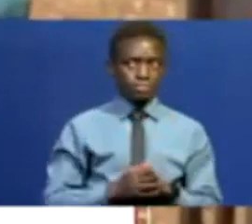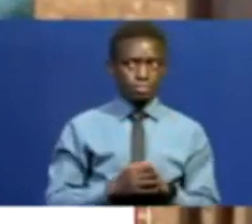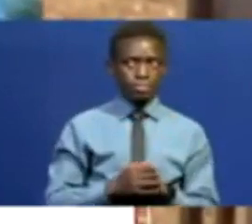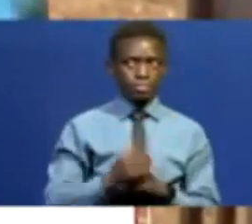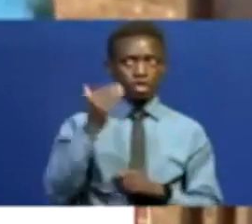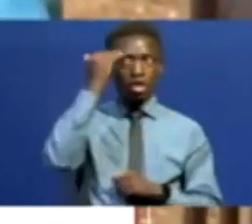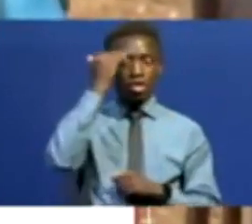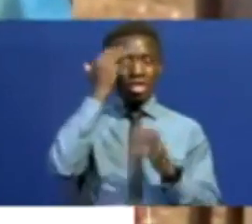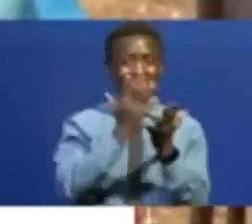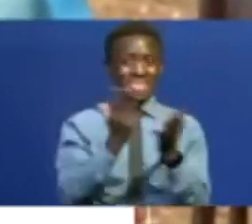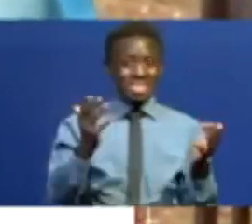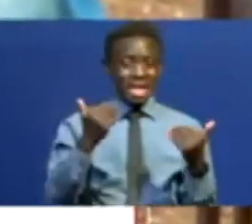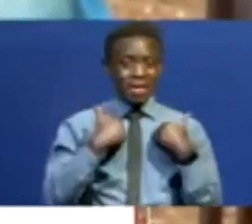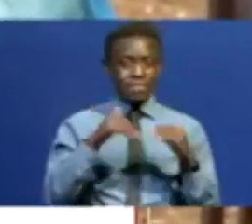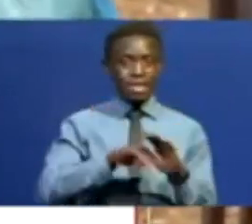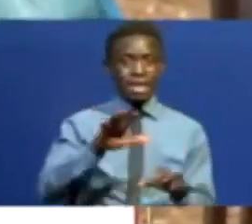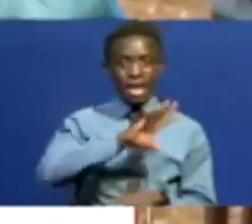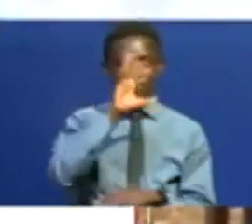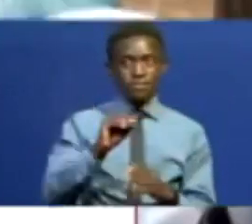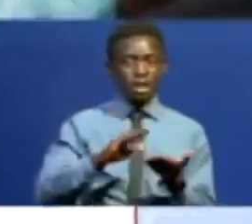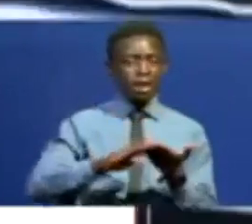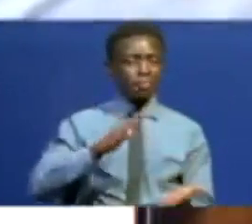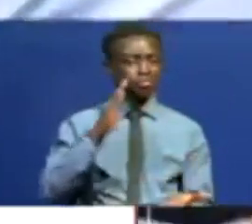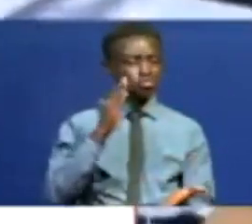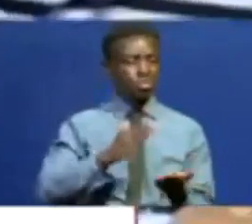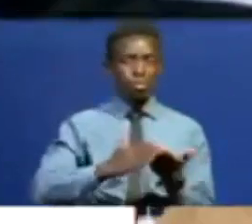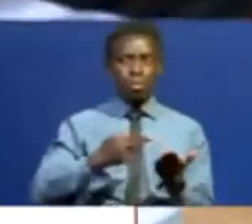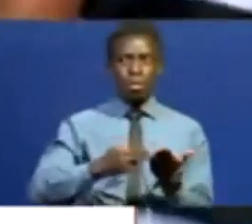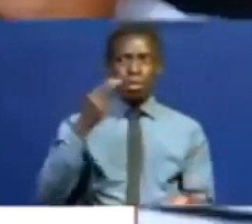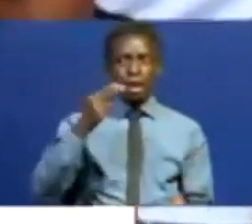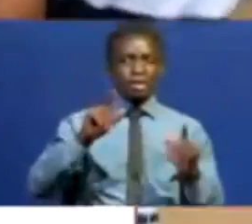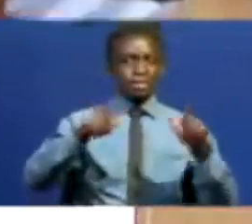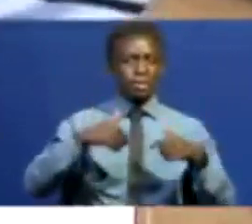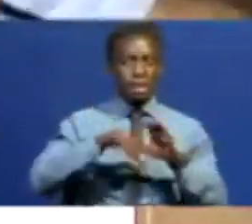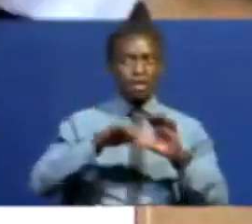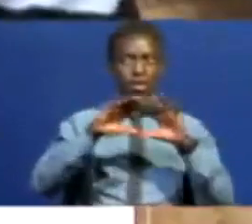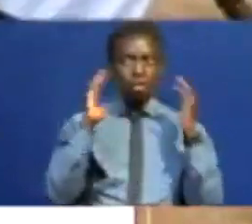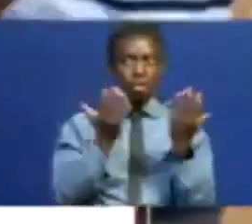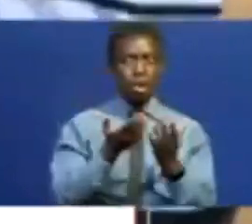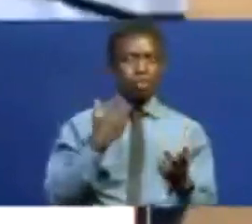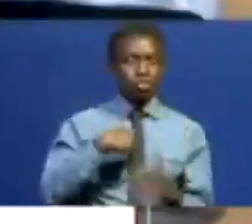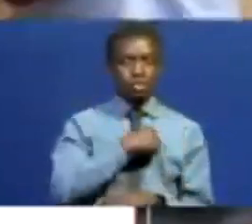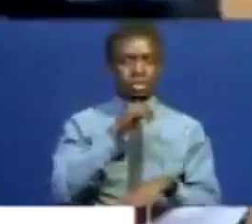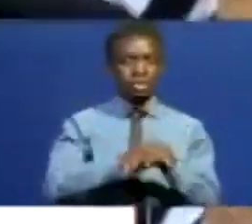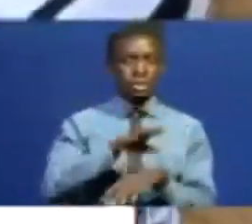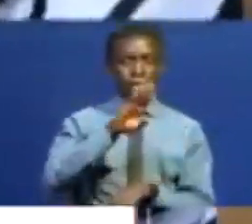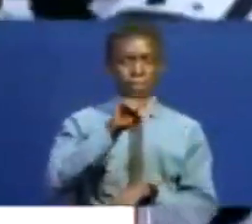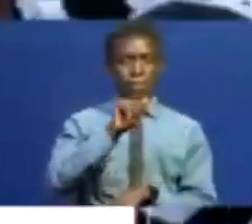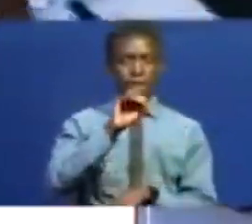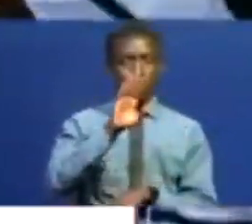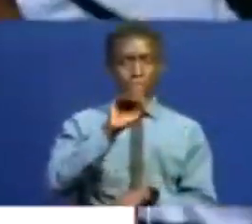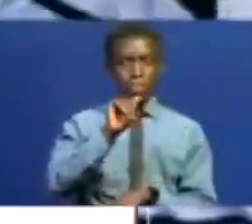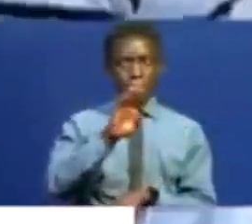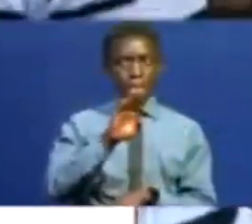have in Africa are highly demanded across the world, and we source baobab fruits from at least